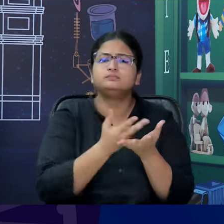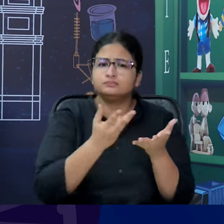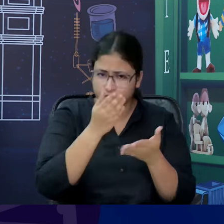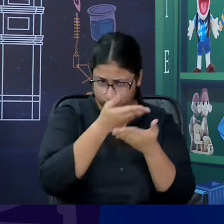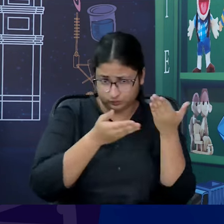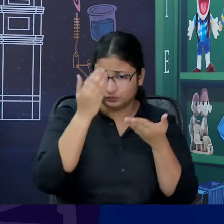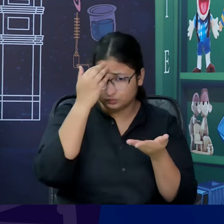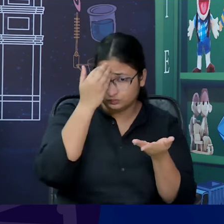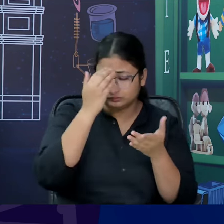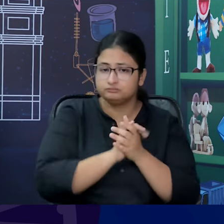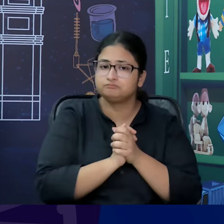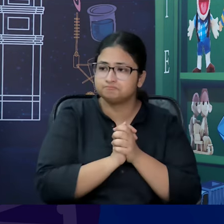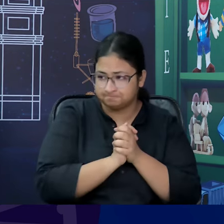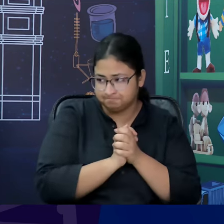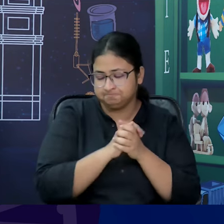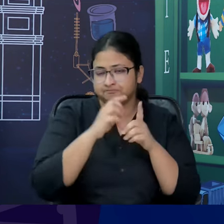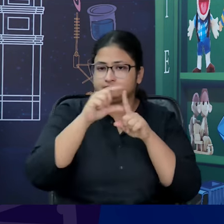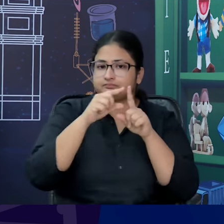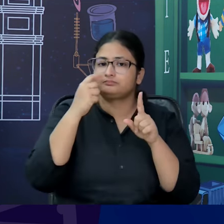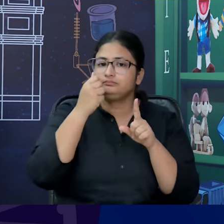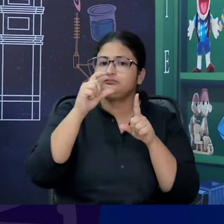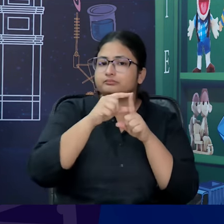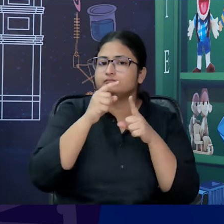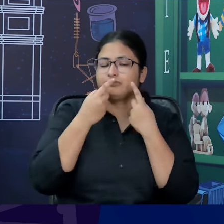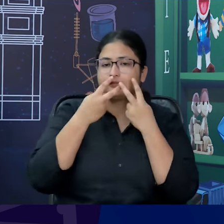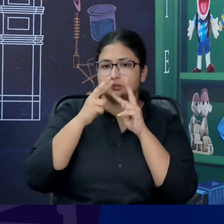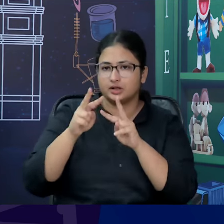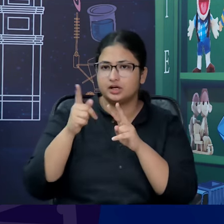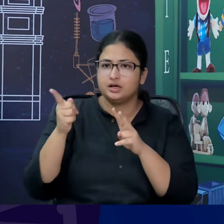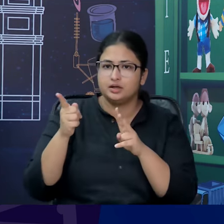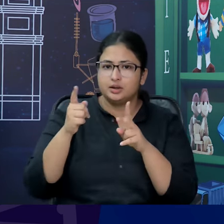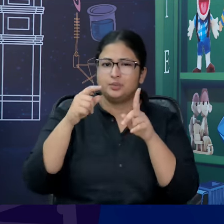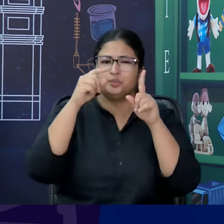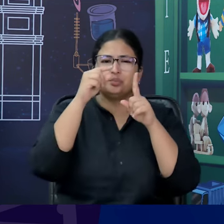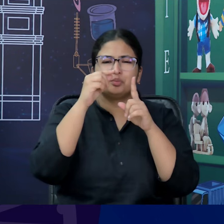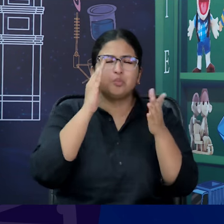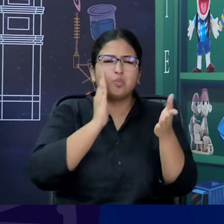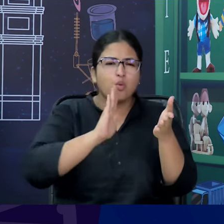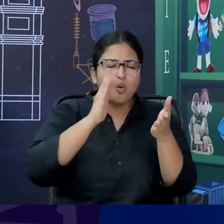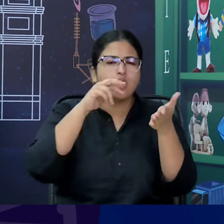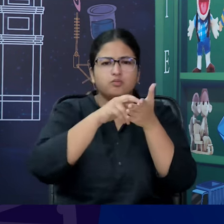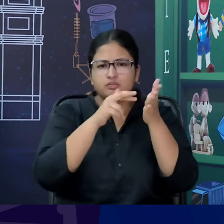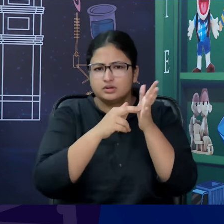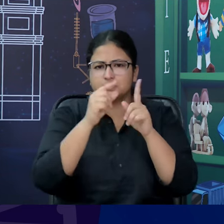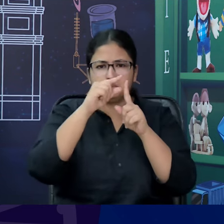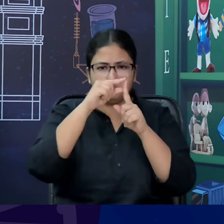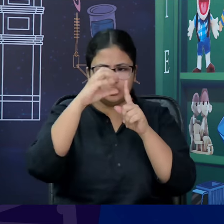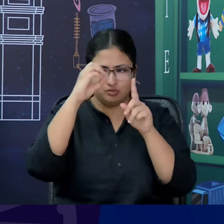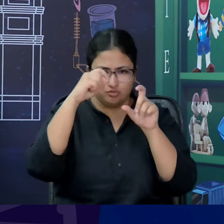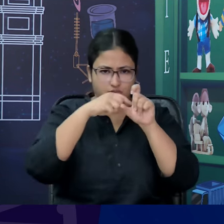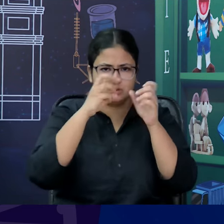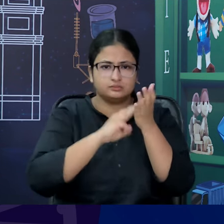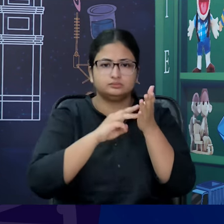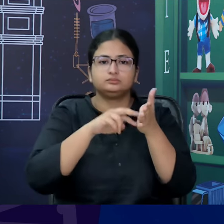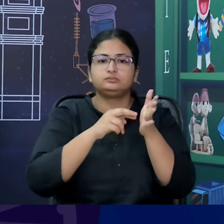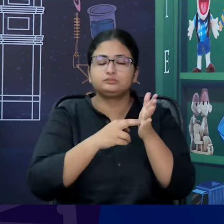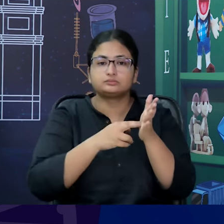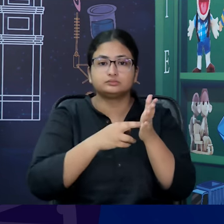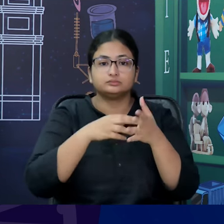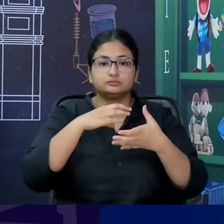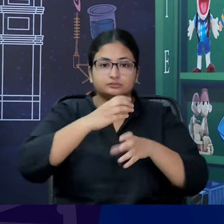साहित्य की एक विधा है और रचनात्मकता का एक हिंदी साहित्य में अगर हम बात करें तो एक बहुत ही रचनात्मकता का बहुत सुंदर उदाहरण है